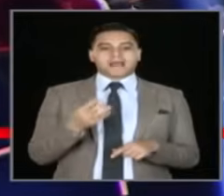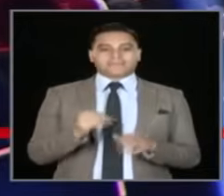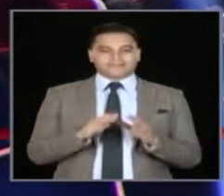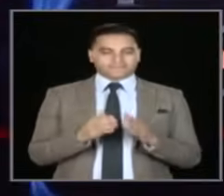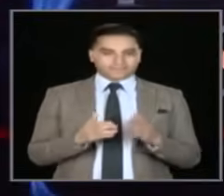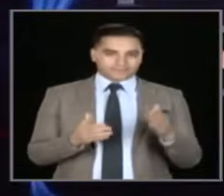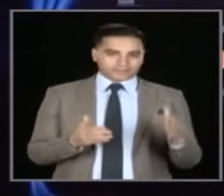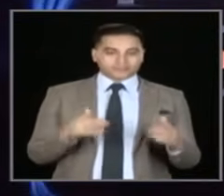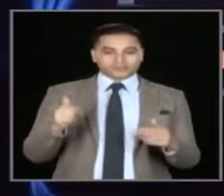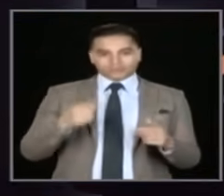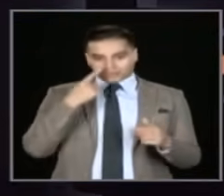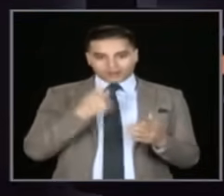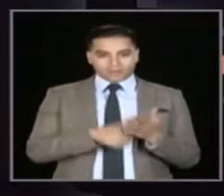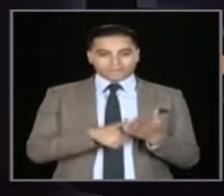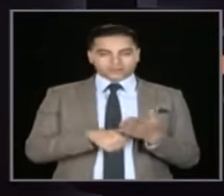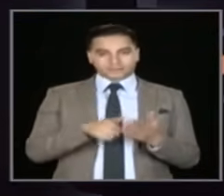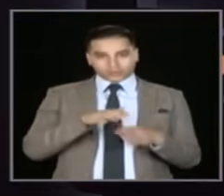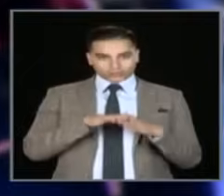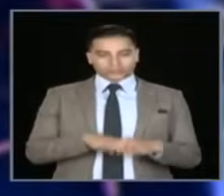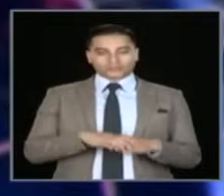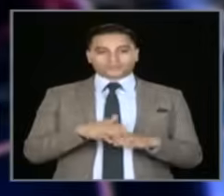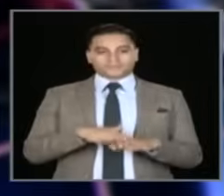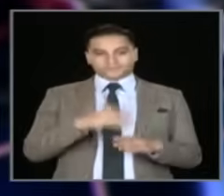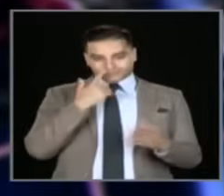فالنسيا. البصمة، دوسوا على البازر.